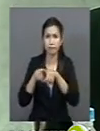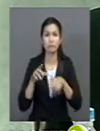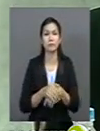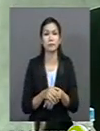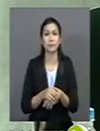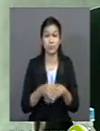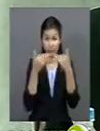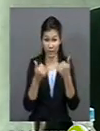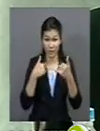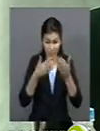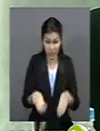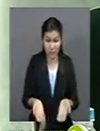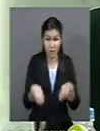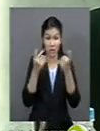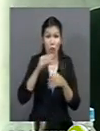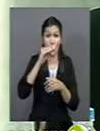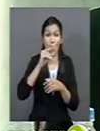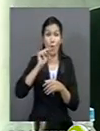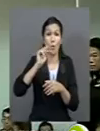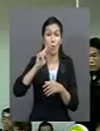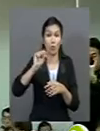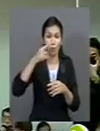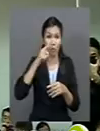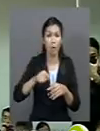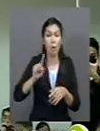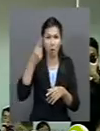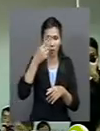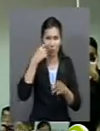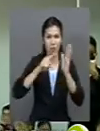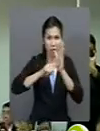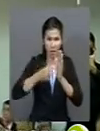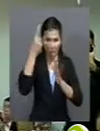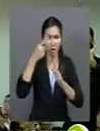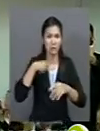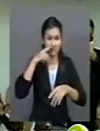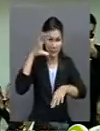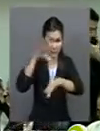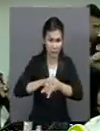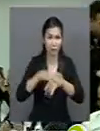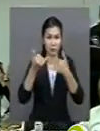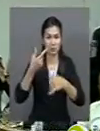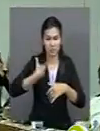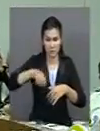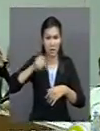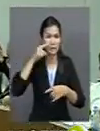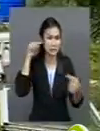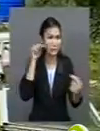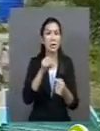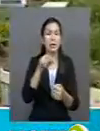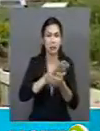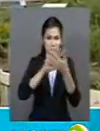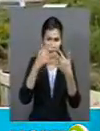ส่วนที่ต้องรื้อที่นี่ก็คือที่โรงเตี๊ยมรีสอร์ทก่อนเพราะว่าเป็นรายแรกที่ถูกดำเนินคดีแล้วศาลก็มีคำสั่งถึงที่สุดแล้วด้ว